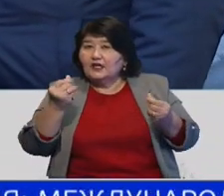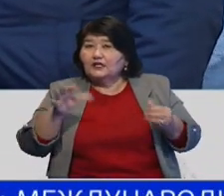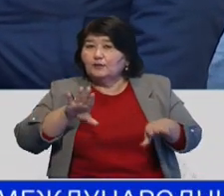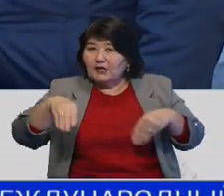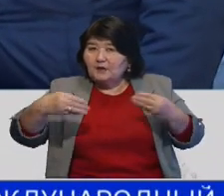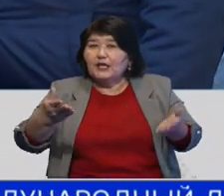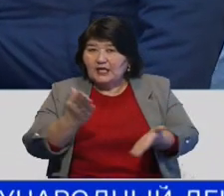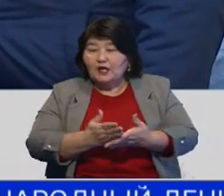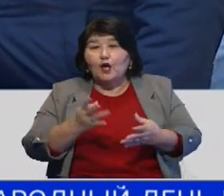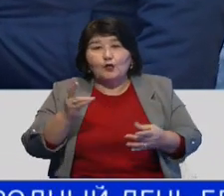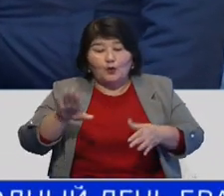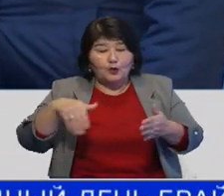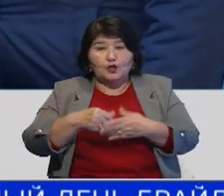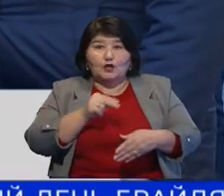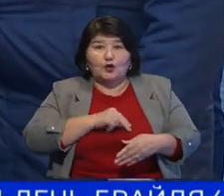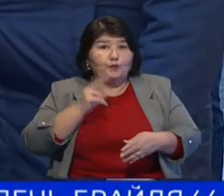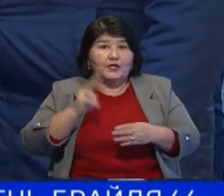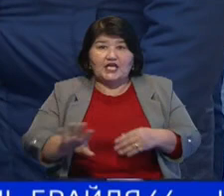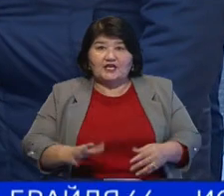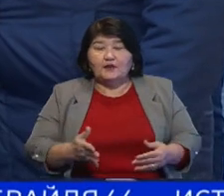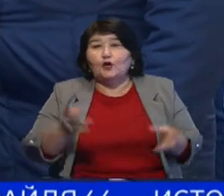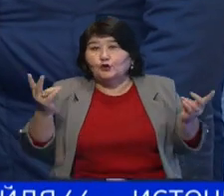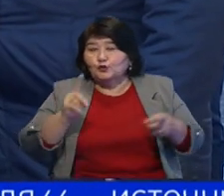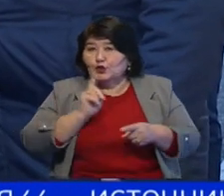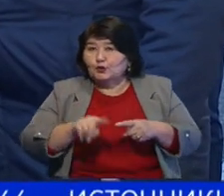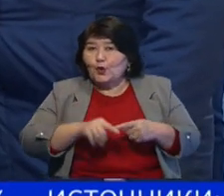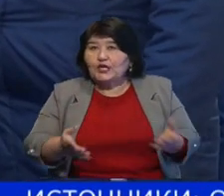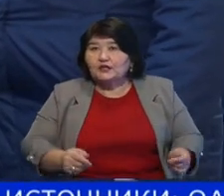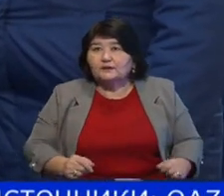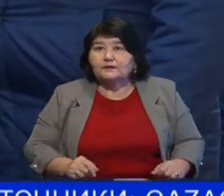были предоставлены, но до сих пор работы не завершены. Нужно ускорить.